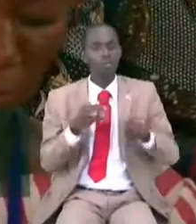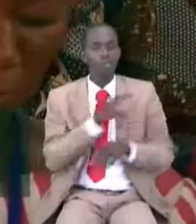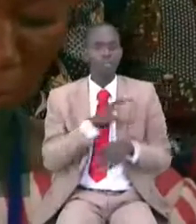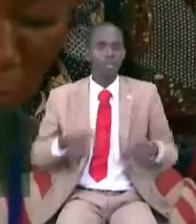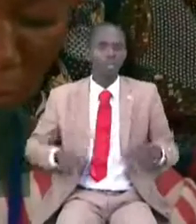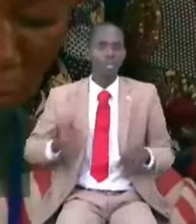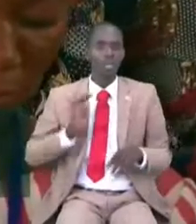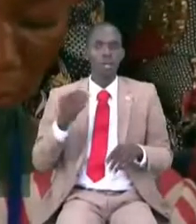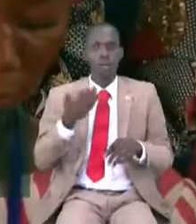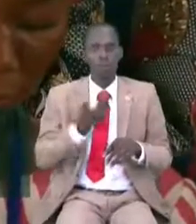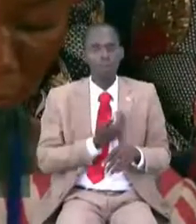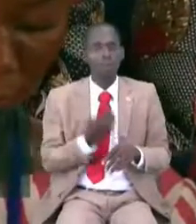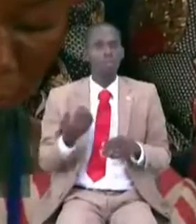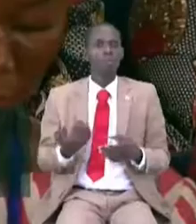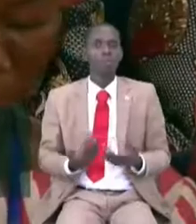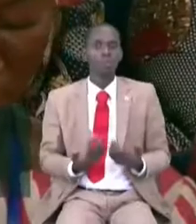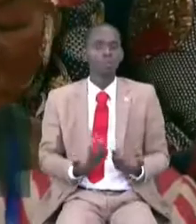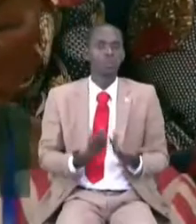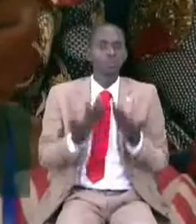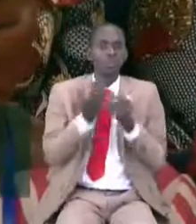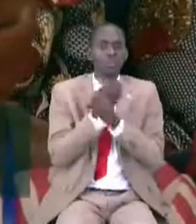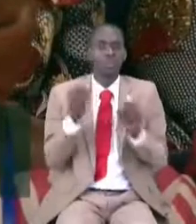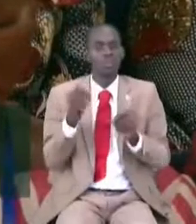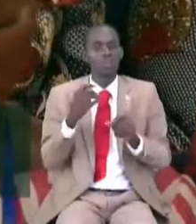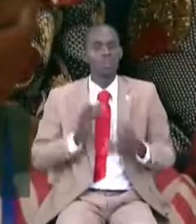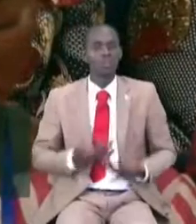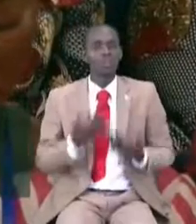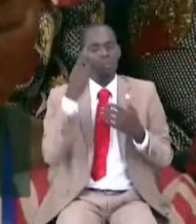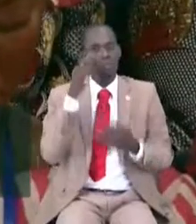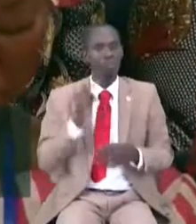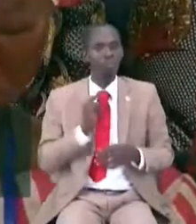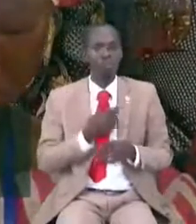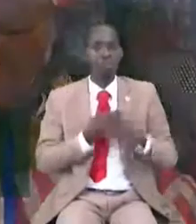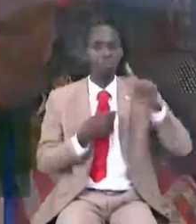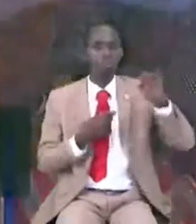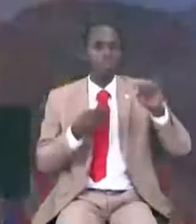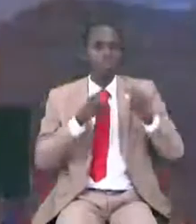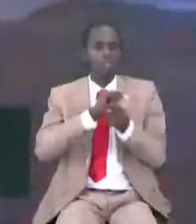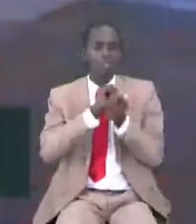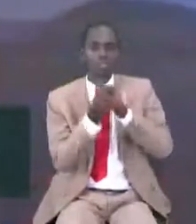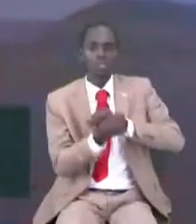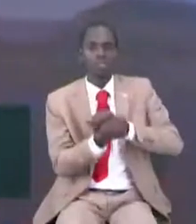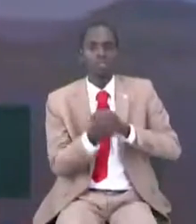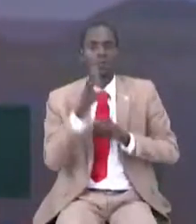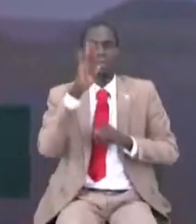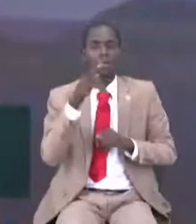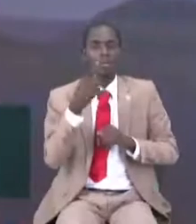transformé par la vérité de Christ. Transformé par la vérité de Christ.